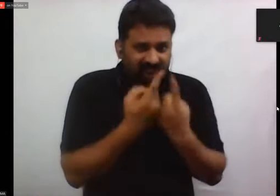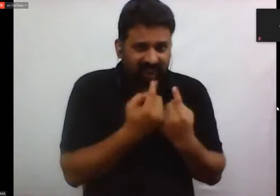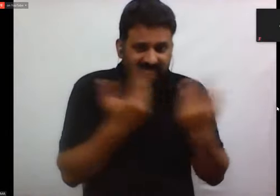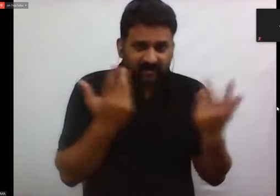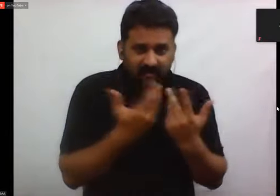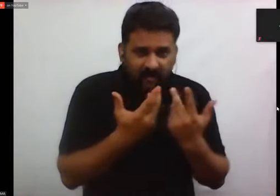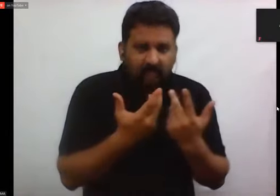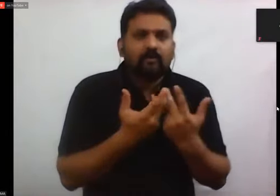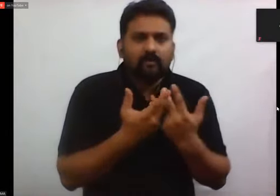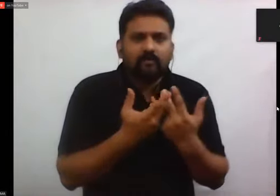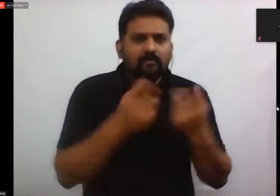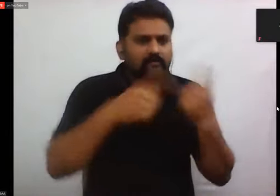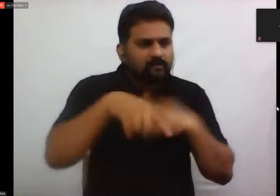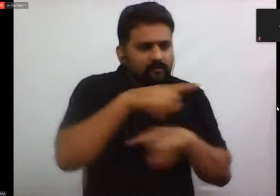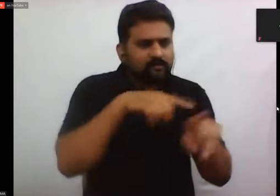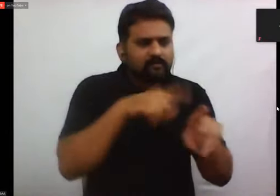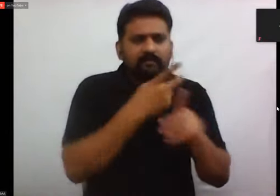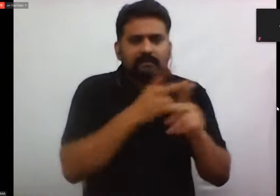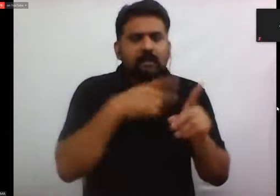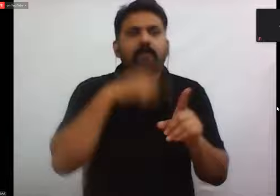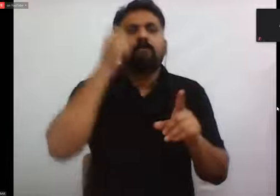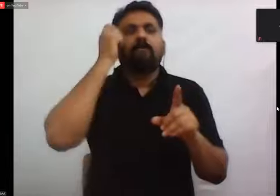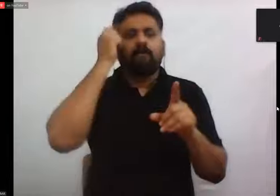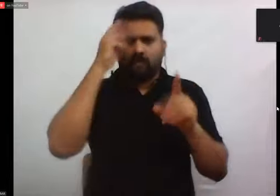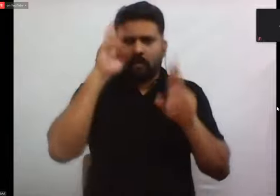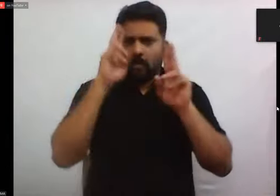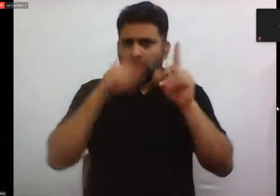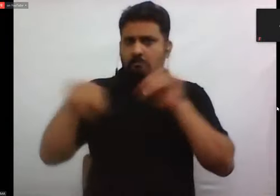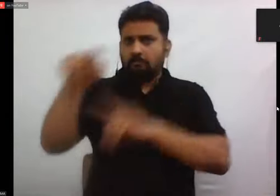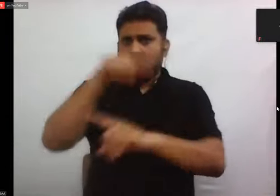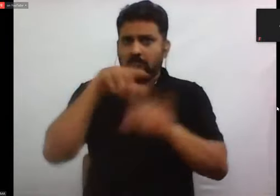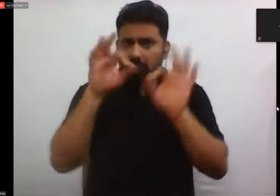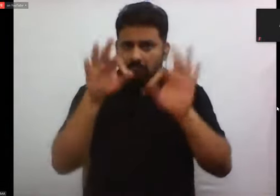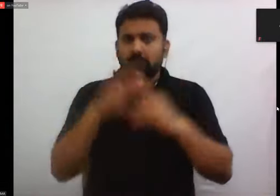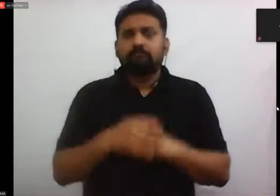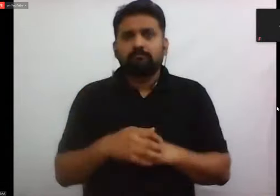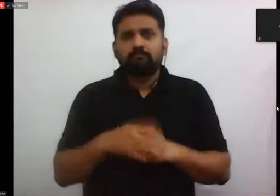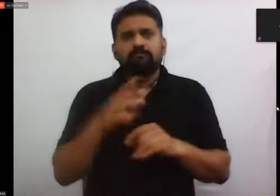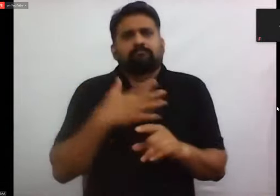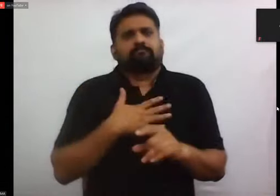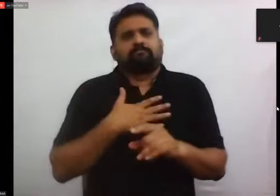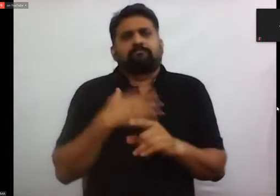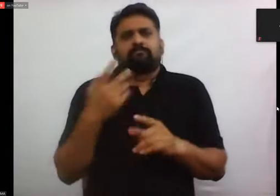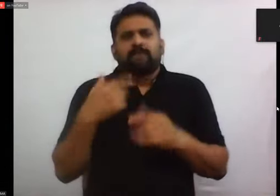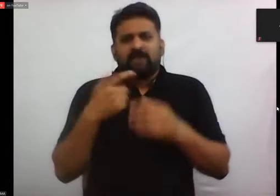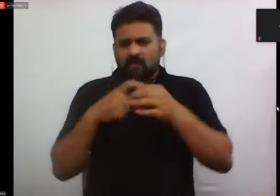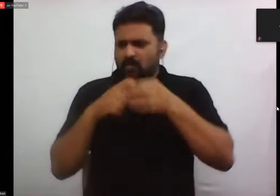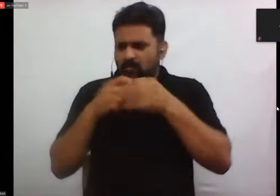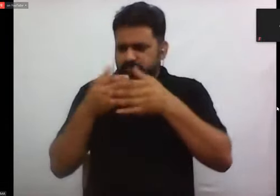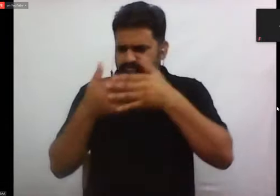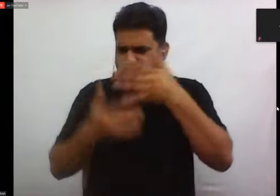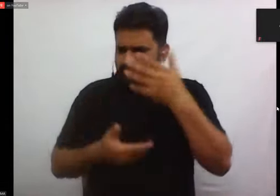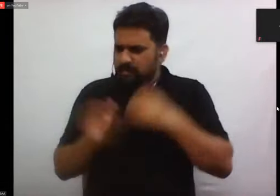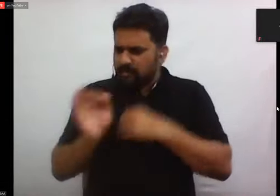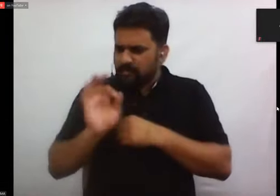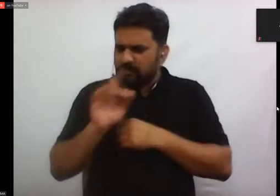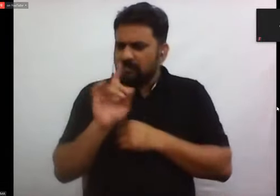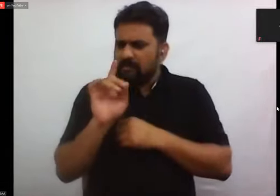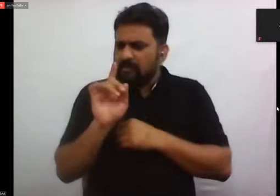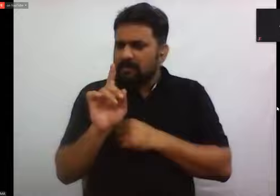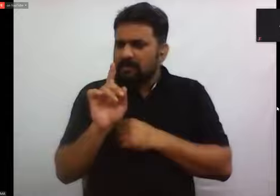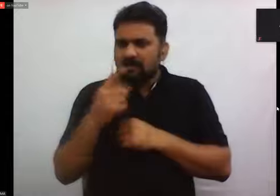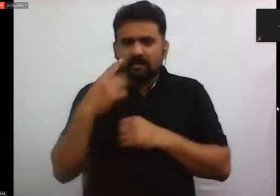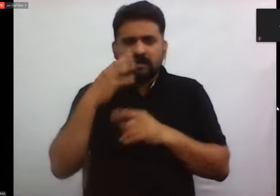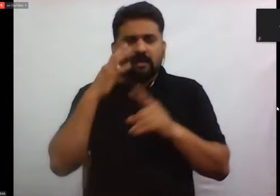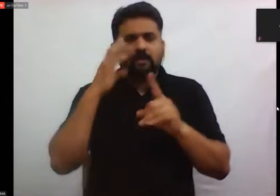है, ये सारी चीजों में समझ में आया होगा. और मेरे पास ज्यादा सवाल तो अभी नहीं आए हैं, पर जो मेन